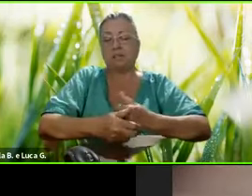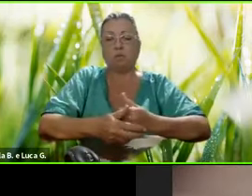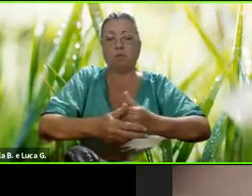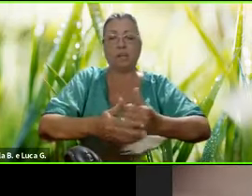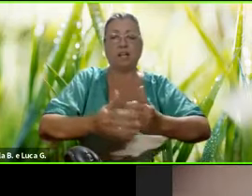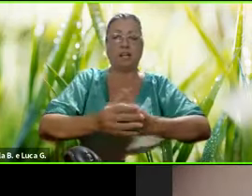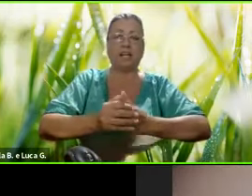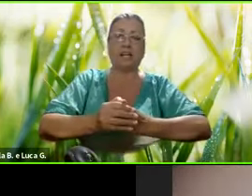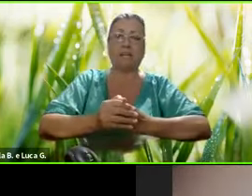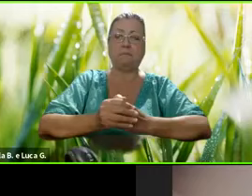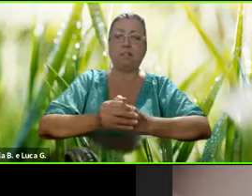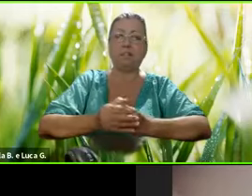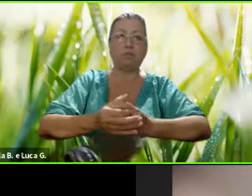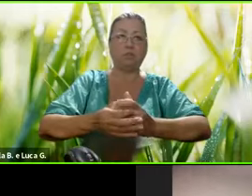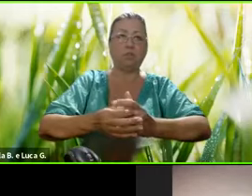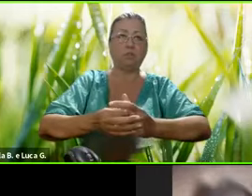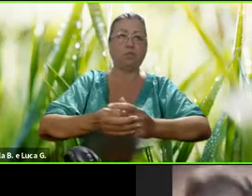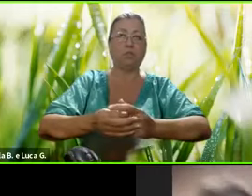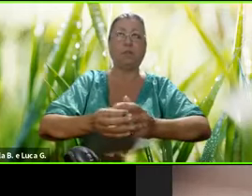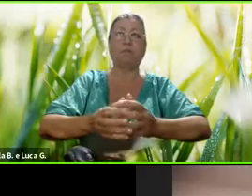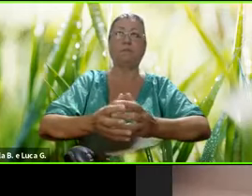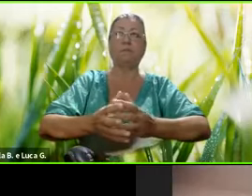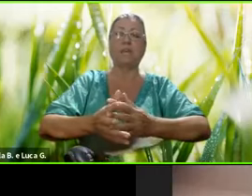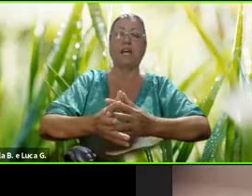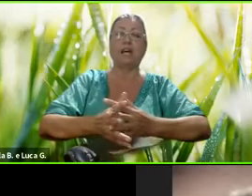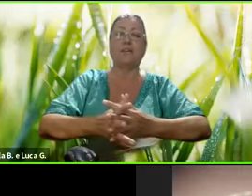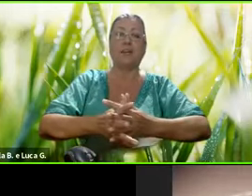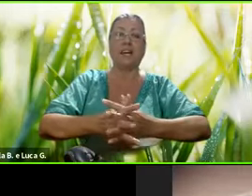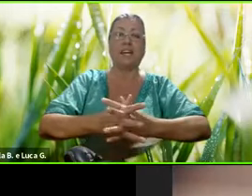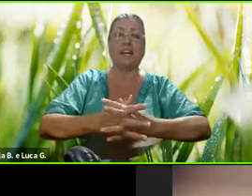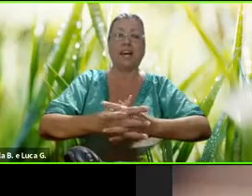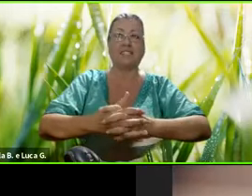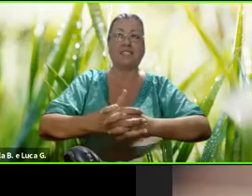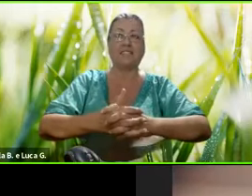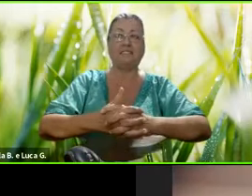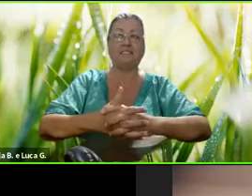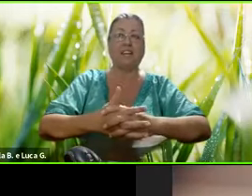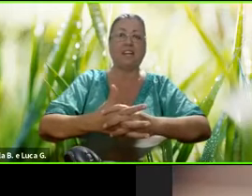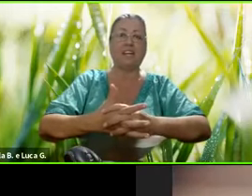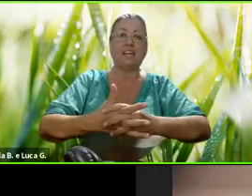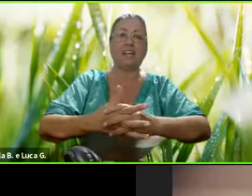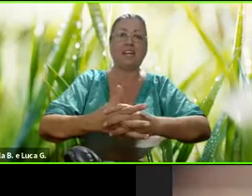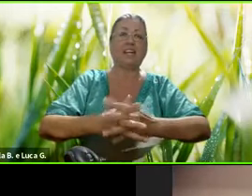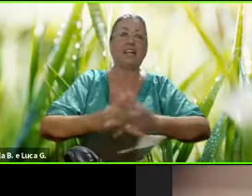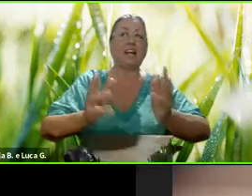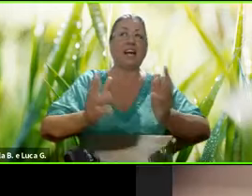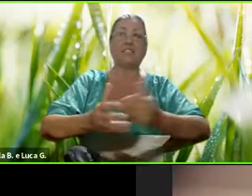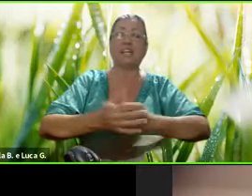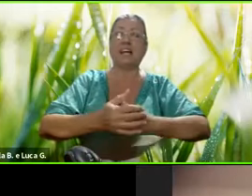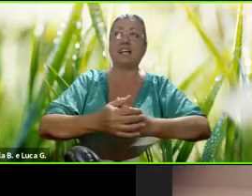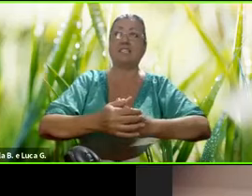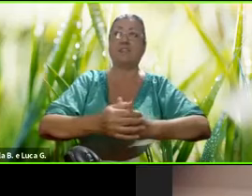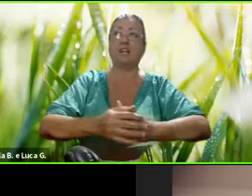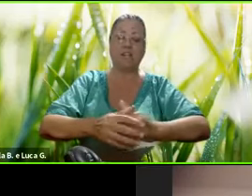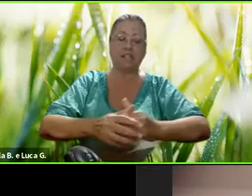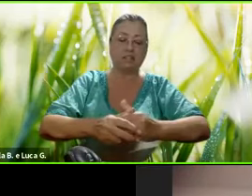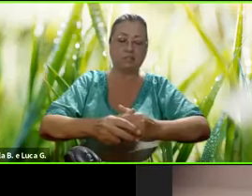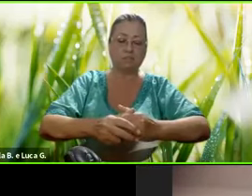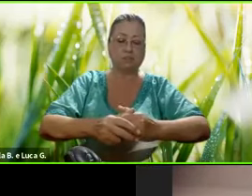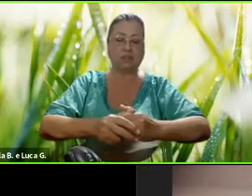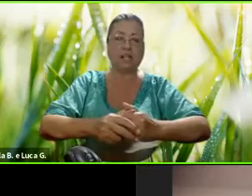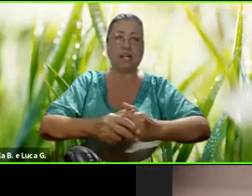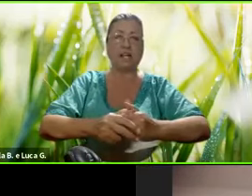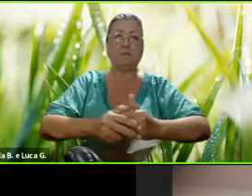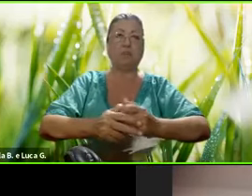capita nel cuore e nella mente di ognuno di noi. Ok, grazie. E grazie ragazzi, voi lì